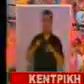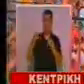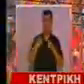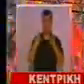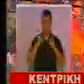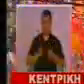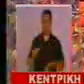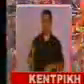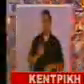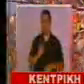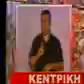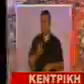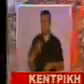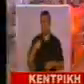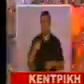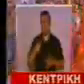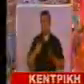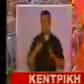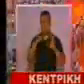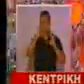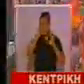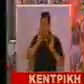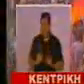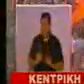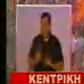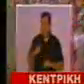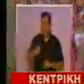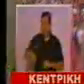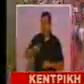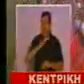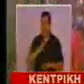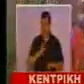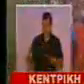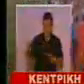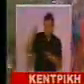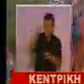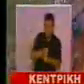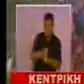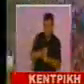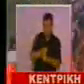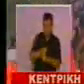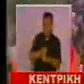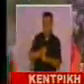στην αντιπολίτευση μέχρι να γίνει ο λαός πραγματικός πρωταγωνιστής, ώστε